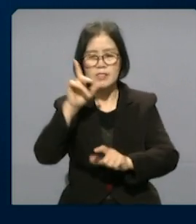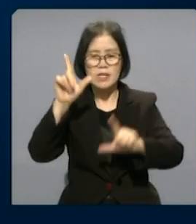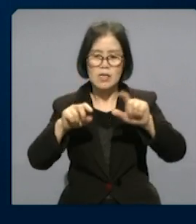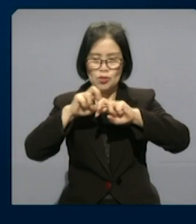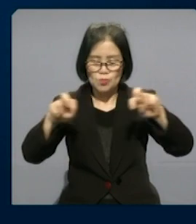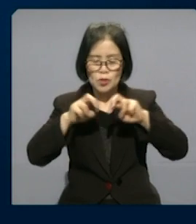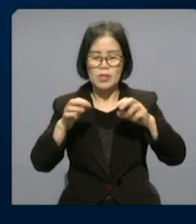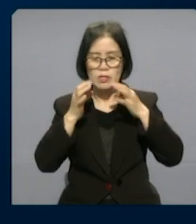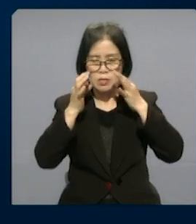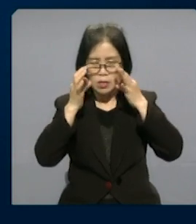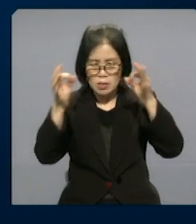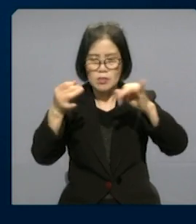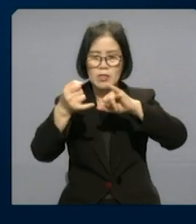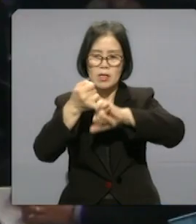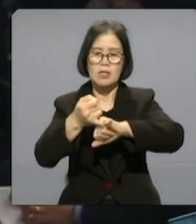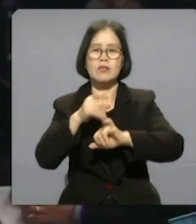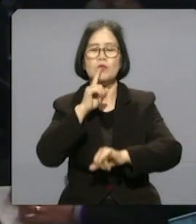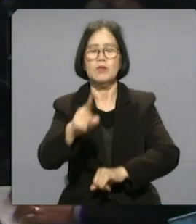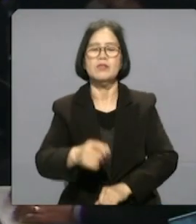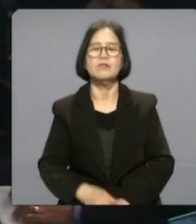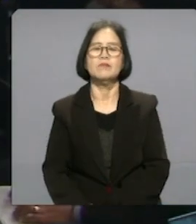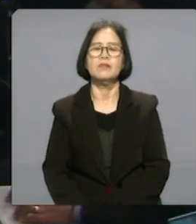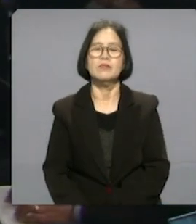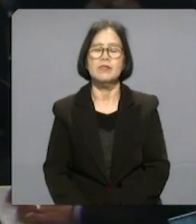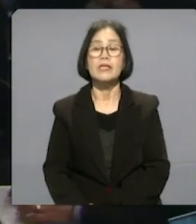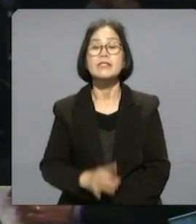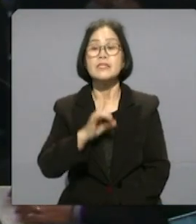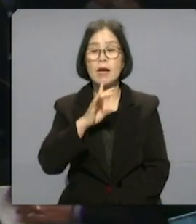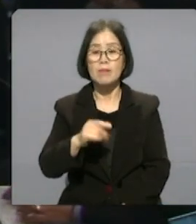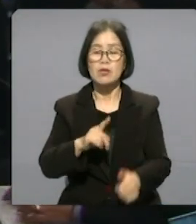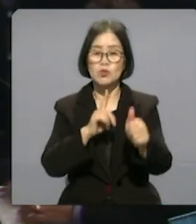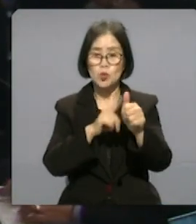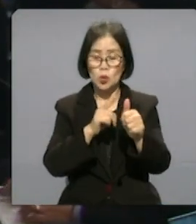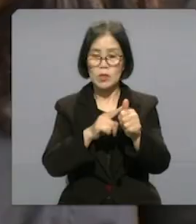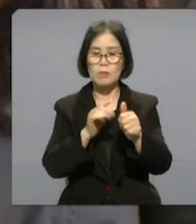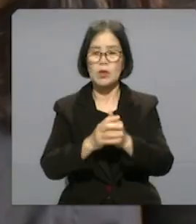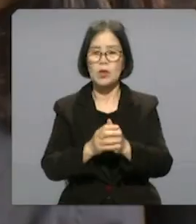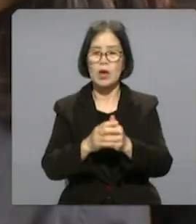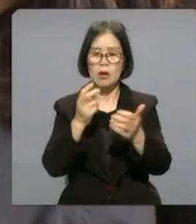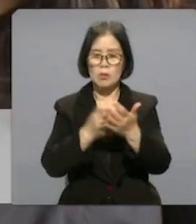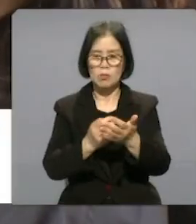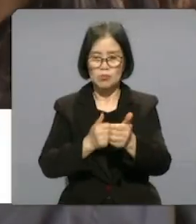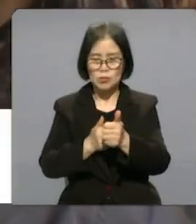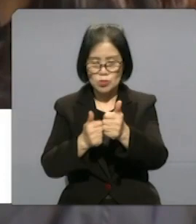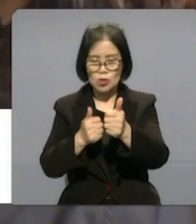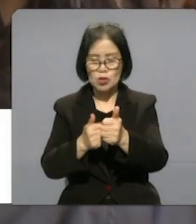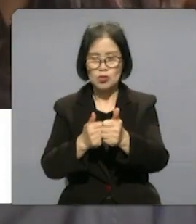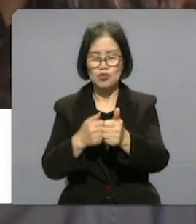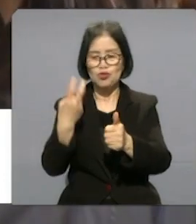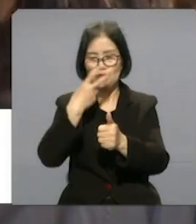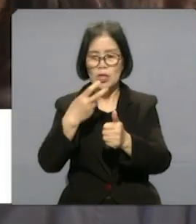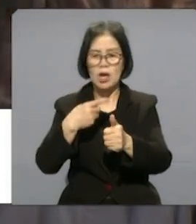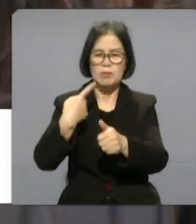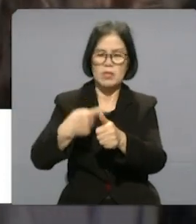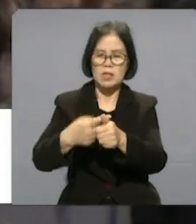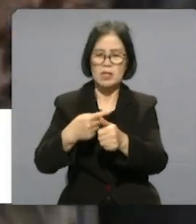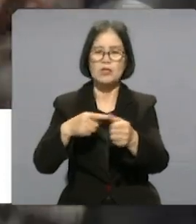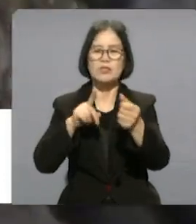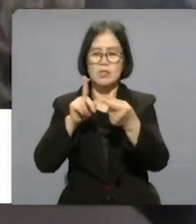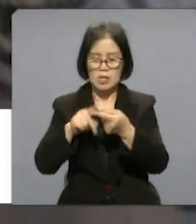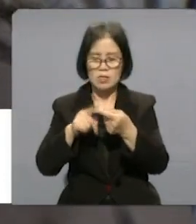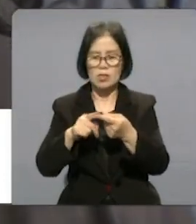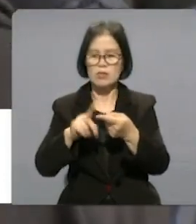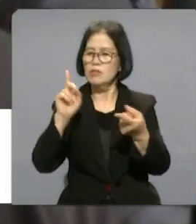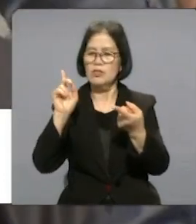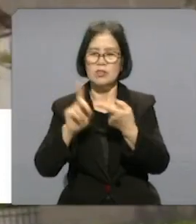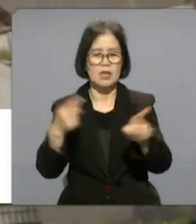최선을 다하겠다고 밝혔습니다. 다만 송 전 대표가 적법 절차 수사를 원색적으로 비난한 것은